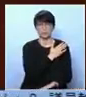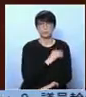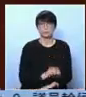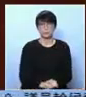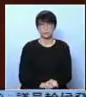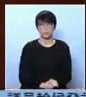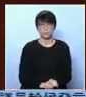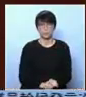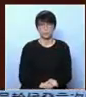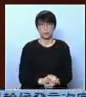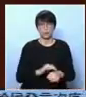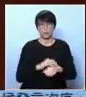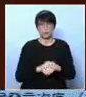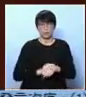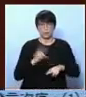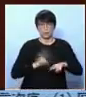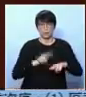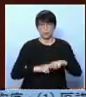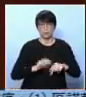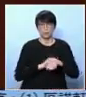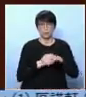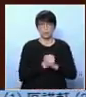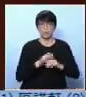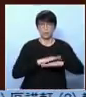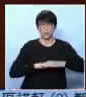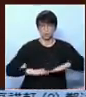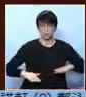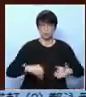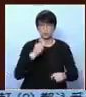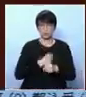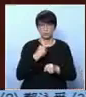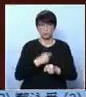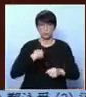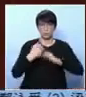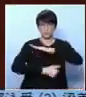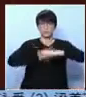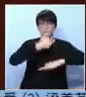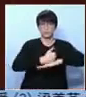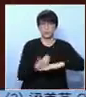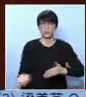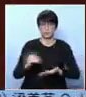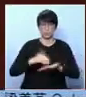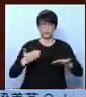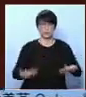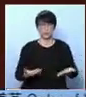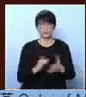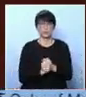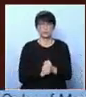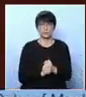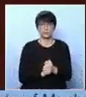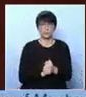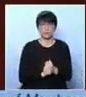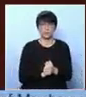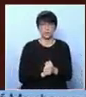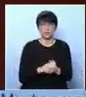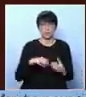個維護國家安全非常重要的一件工作。我由上任到而家都是希望能夠創造咗一個有利